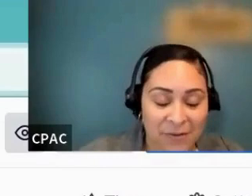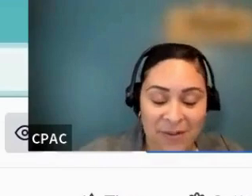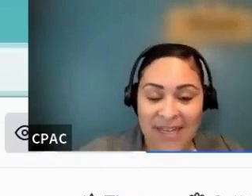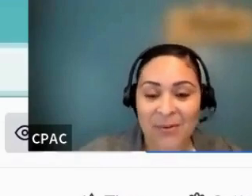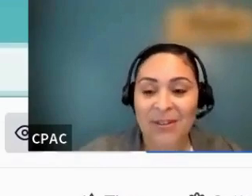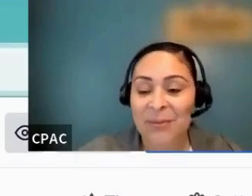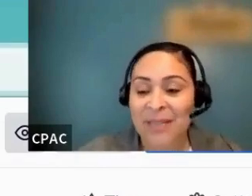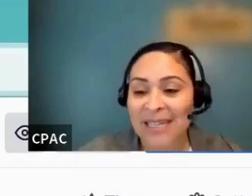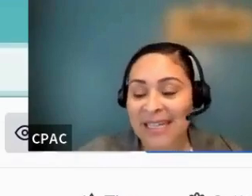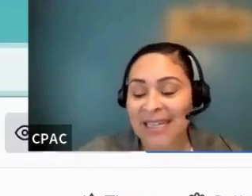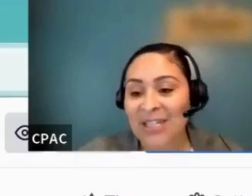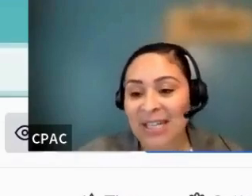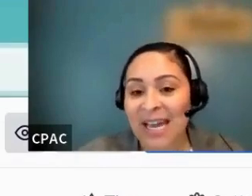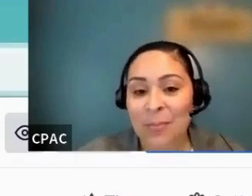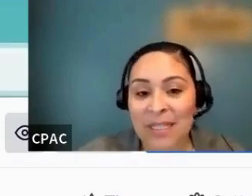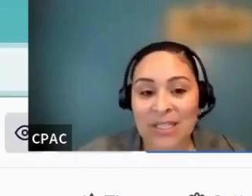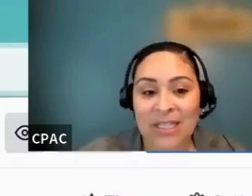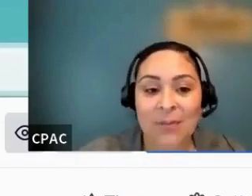我们现在，